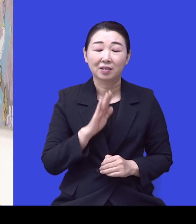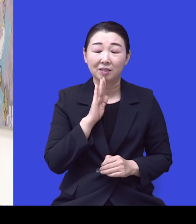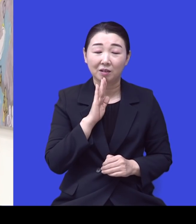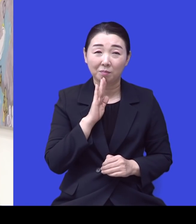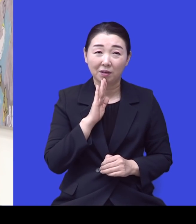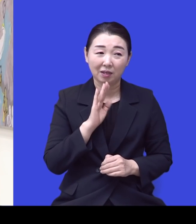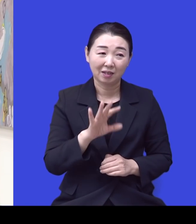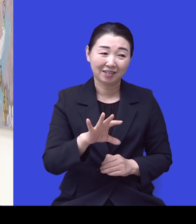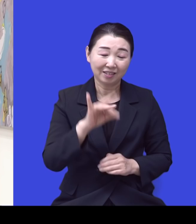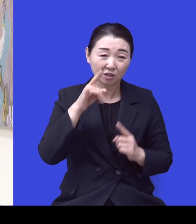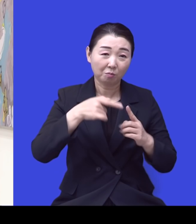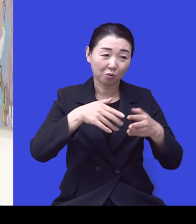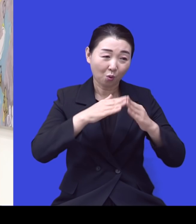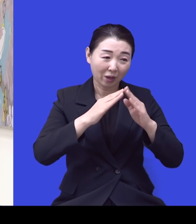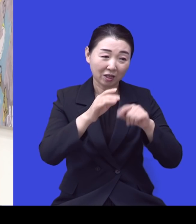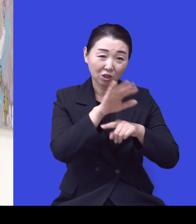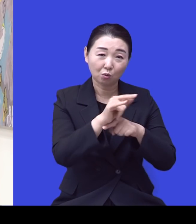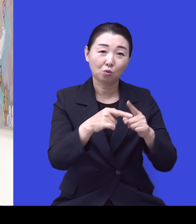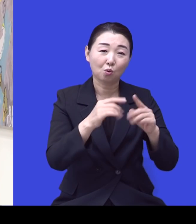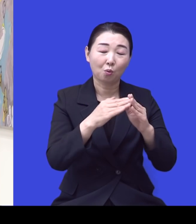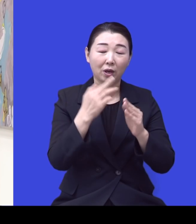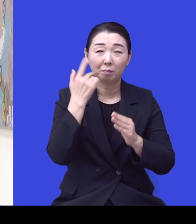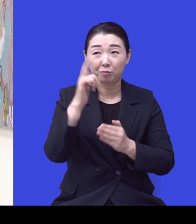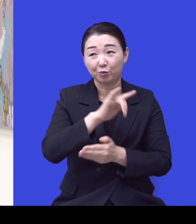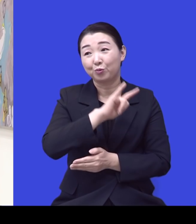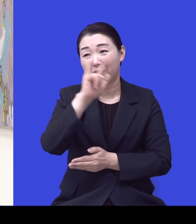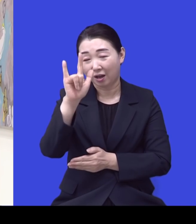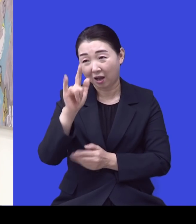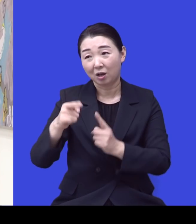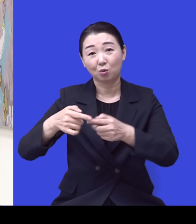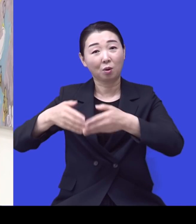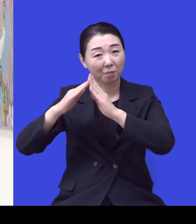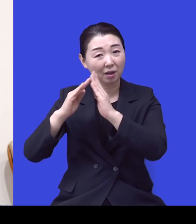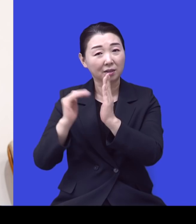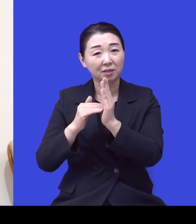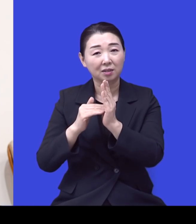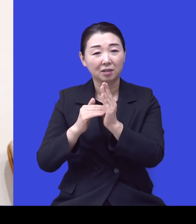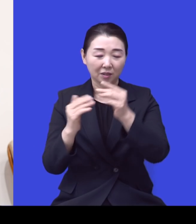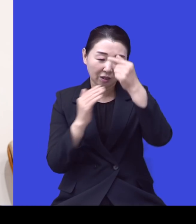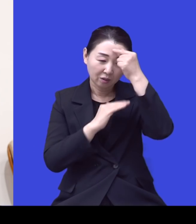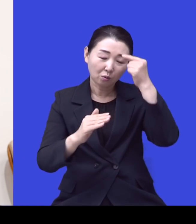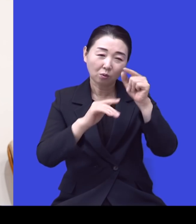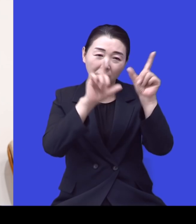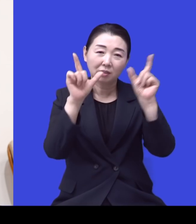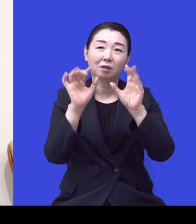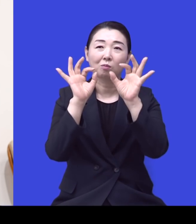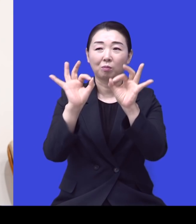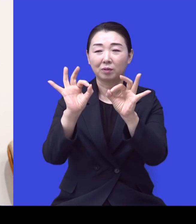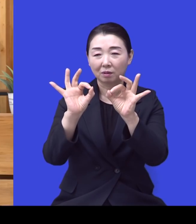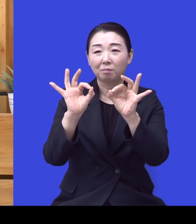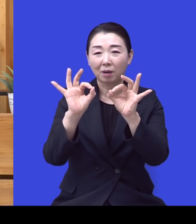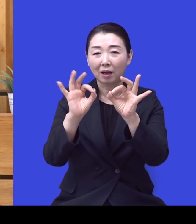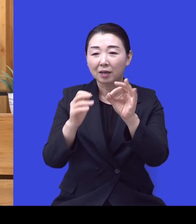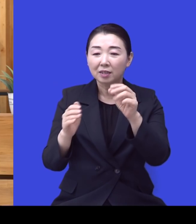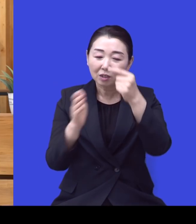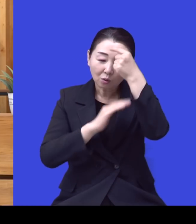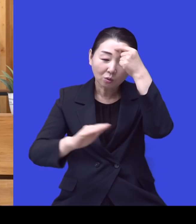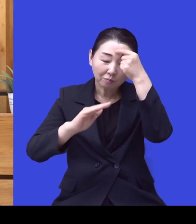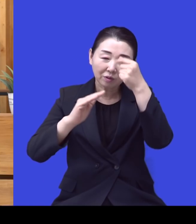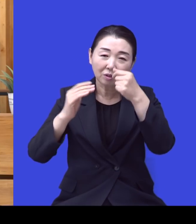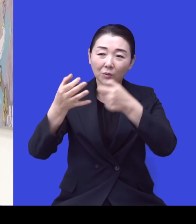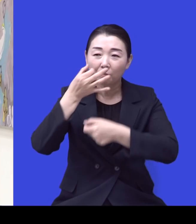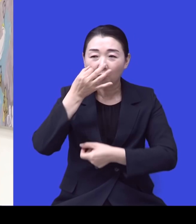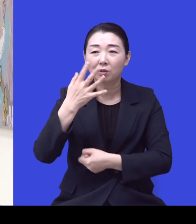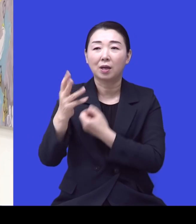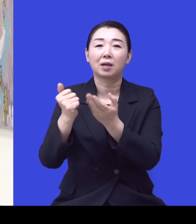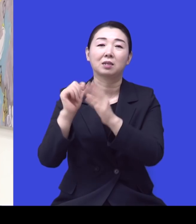개척교회 시골부터 미주까지 오면서 많은 교회들의 삶을 보면서 예. 그분들이 저에게 보여준 하나님 나라 그리고